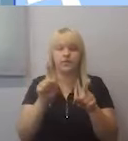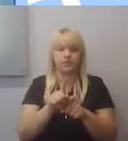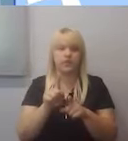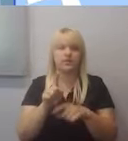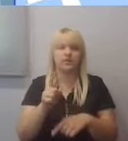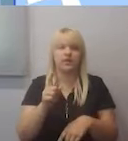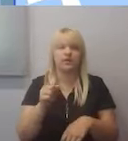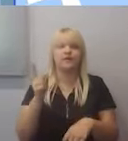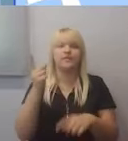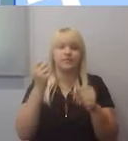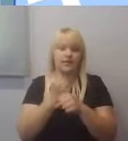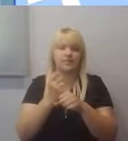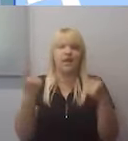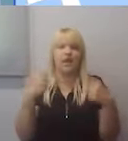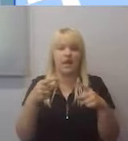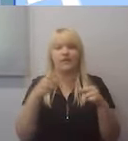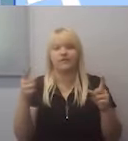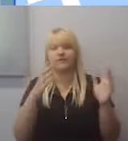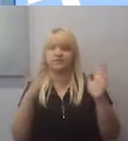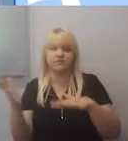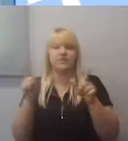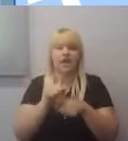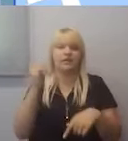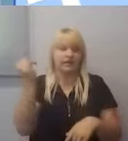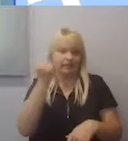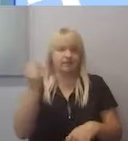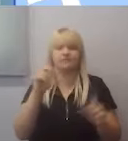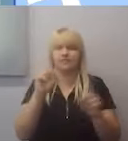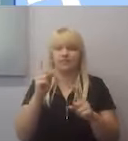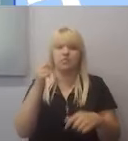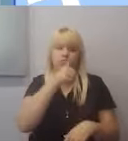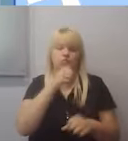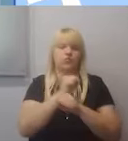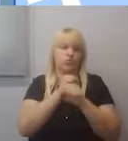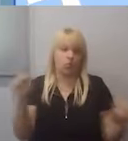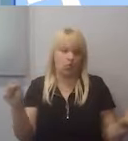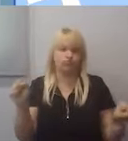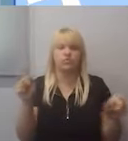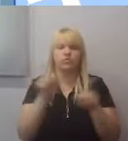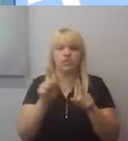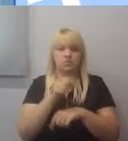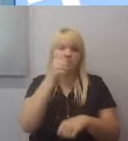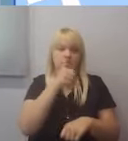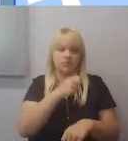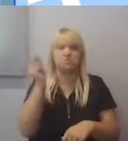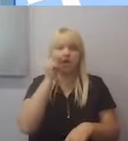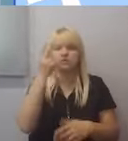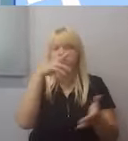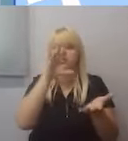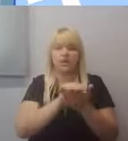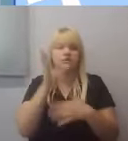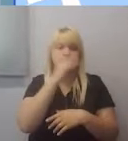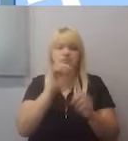laika ir interese par personīgo drošību un varu no personīgās mācību pieredzes pateikt visur un vienmēr